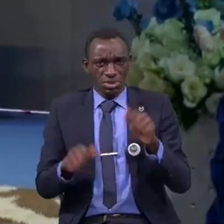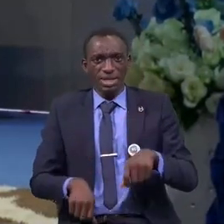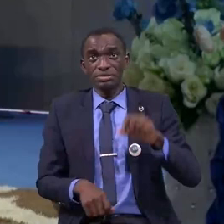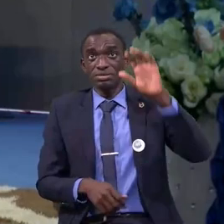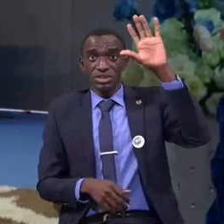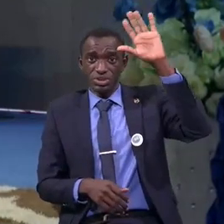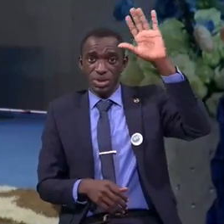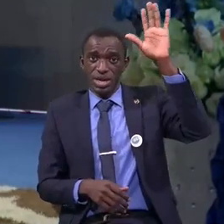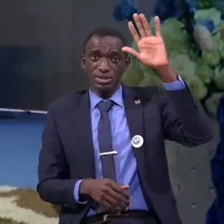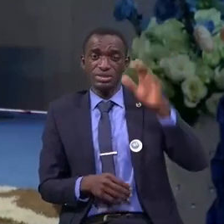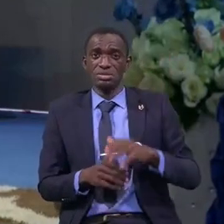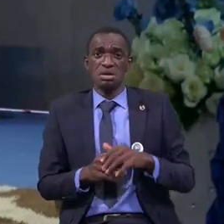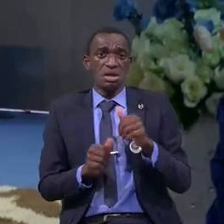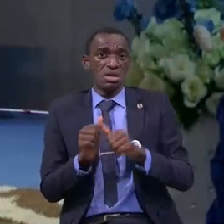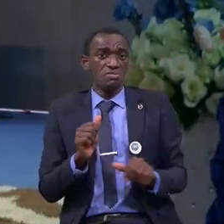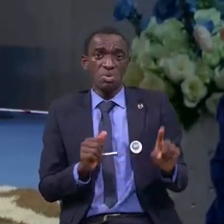là-bas.